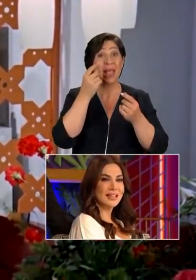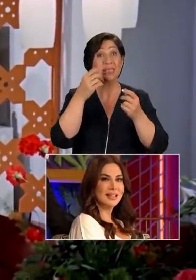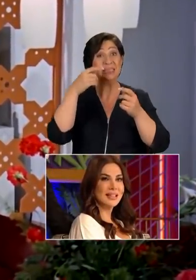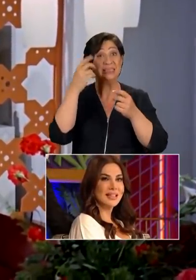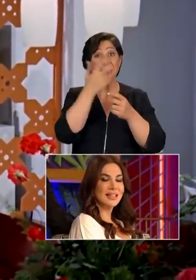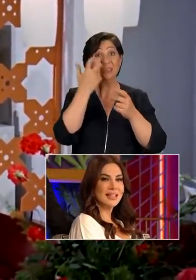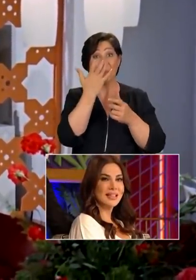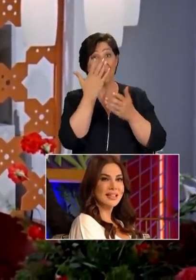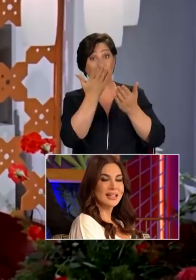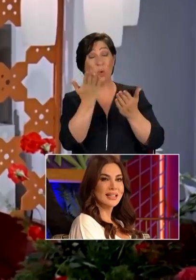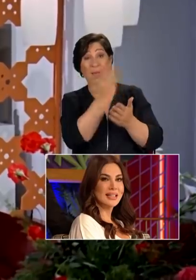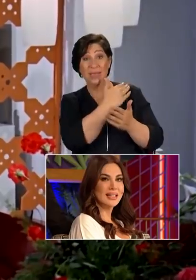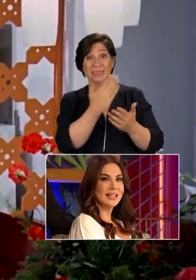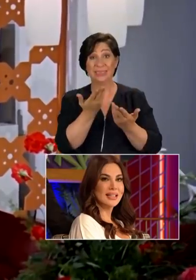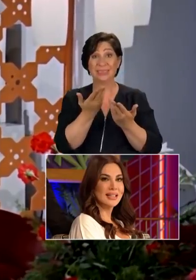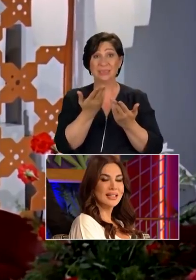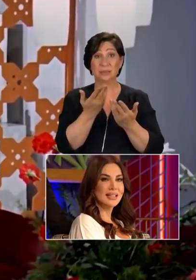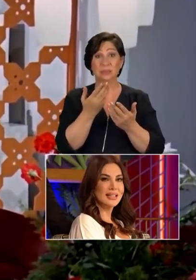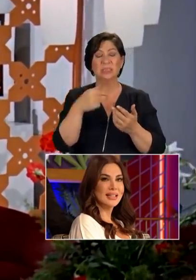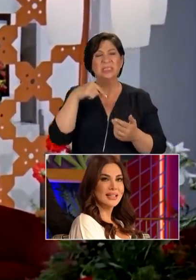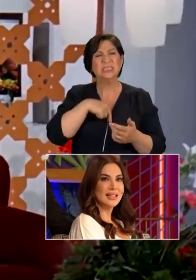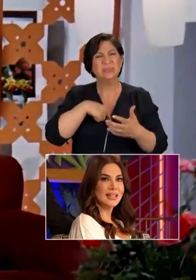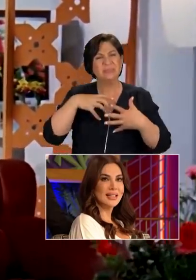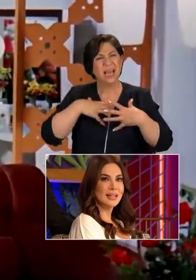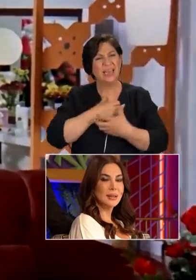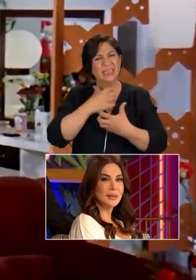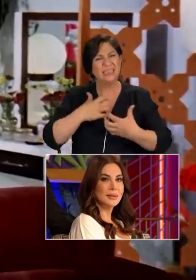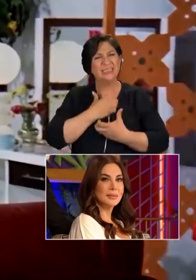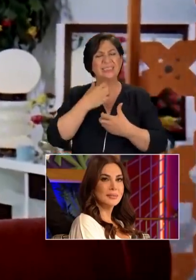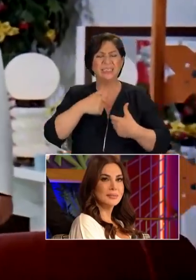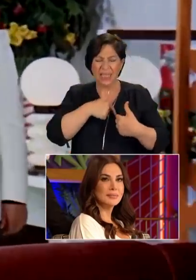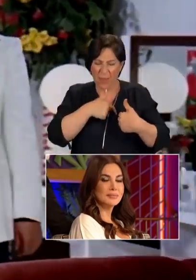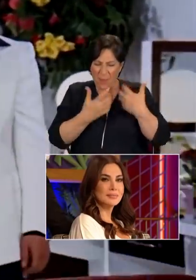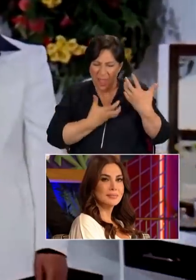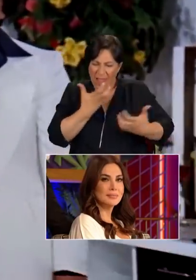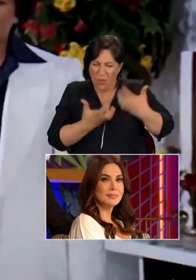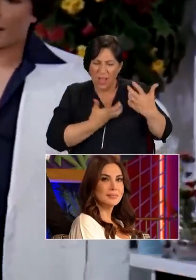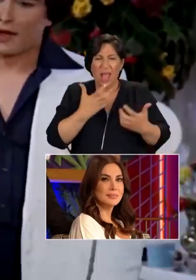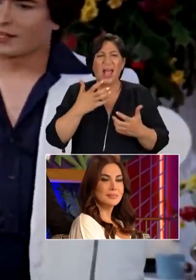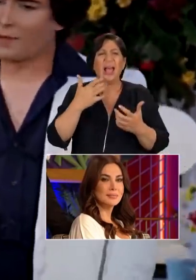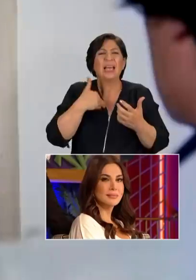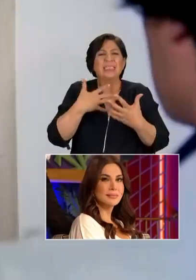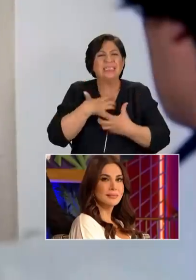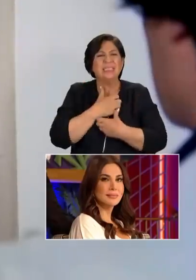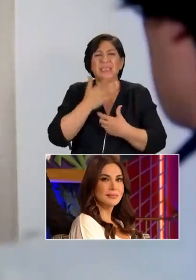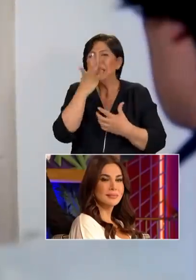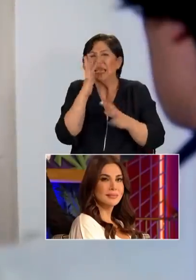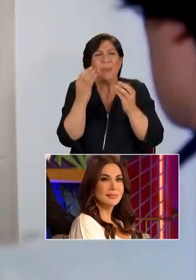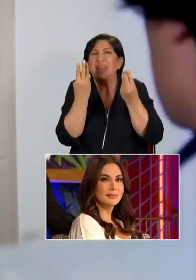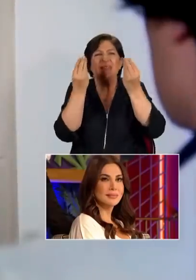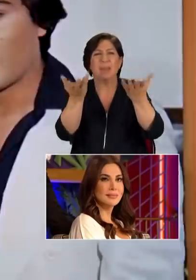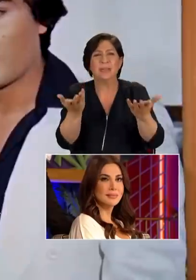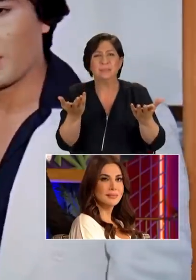gerekiyor. Dinleyicileriniz sizi bekliyorlar. İçim kan ağlarken, yüreğim parçalanırken, acıdan kahrolurken kime ne verebilirim